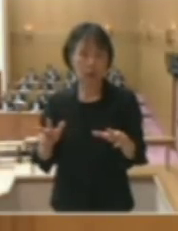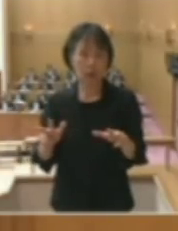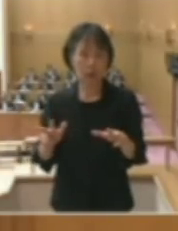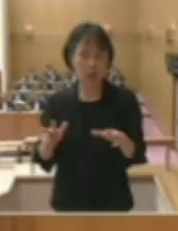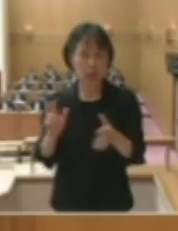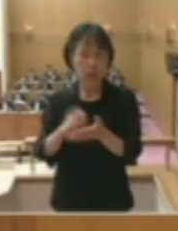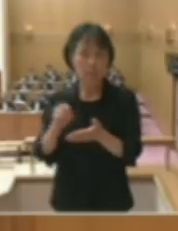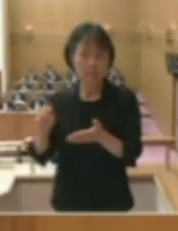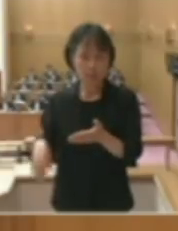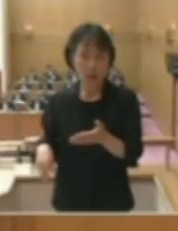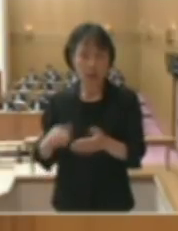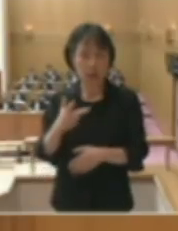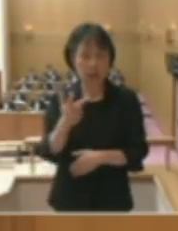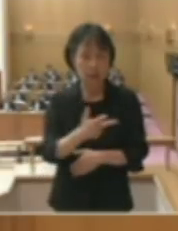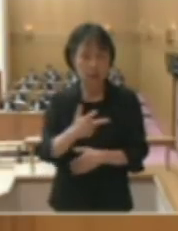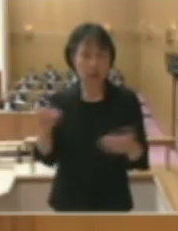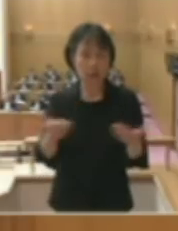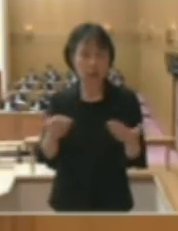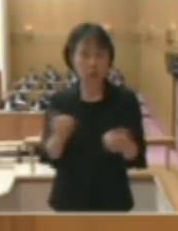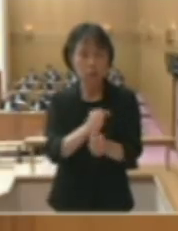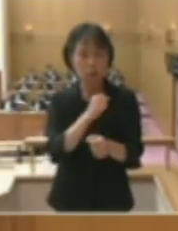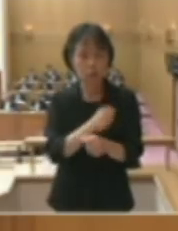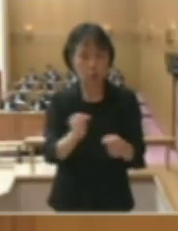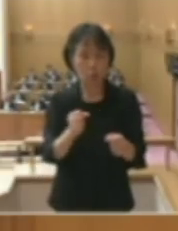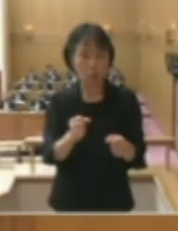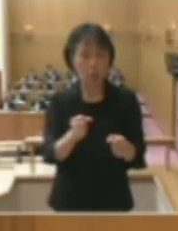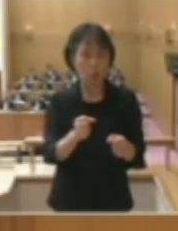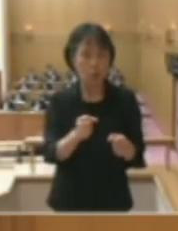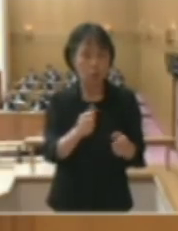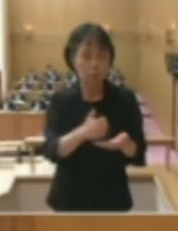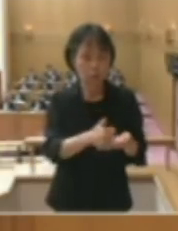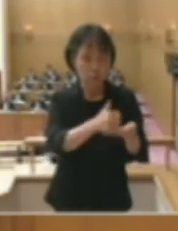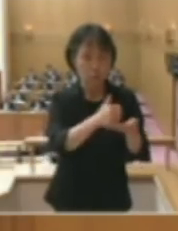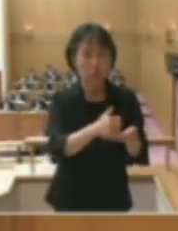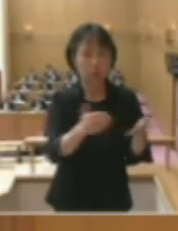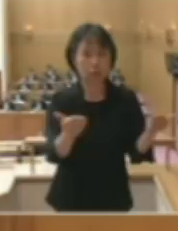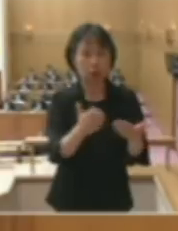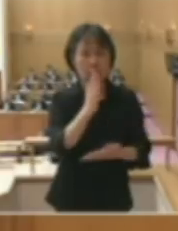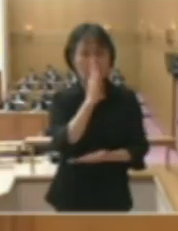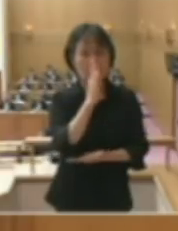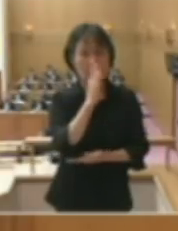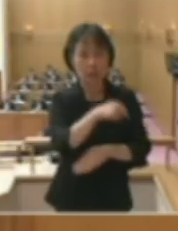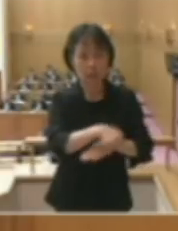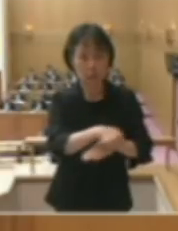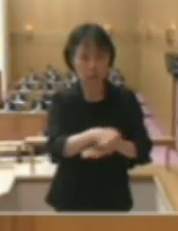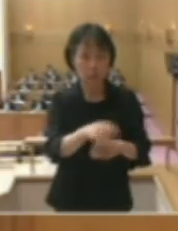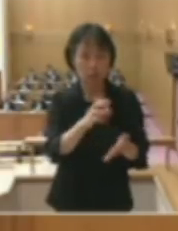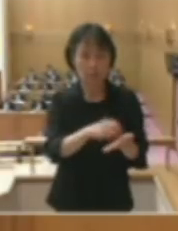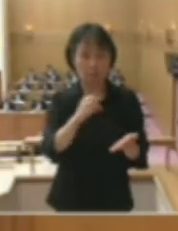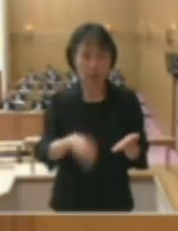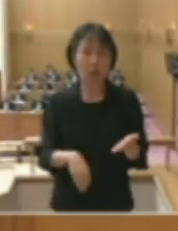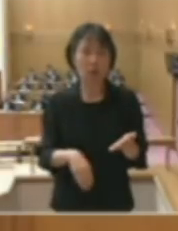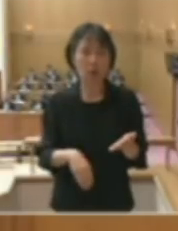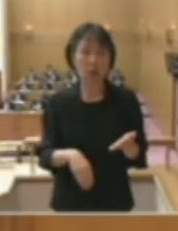および市食料の優遇施策撤廃等に大賛成であると私は